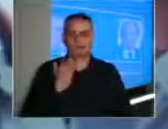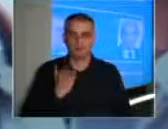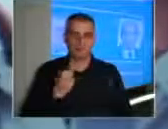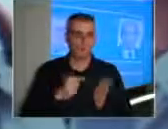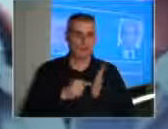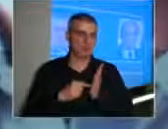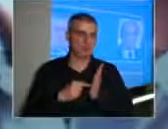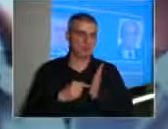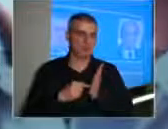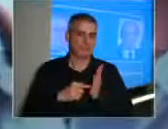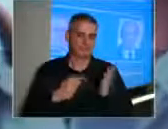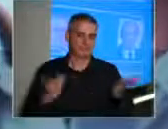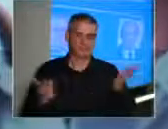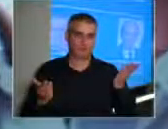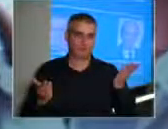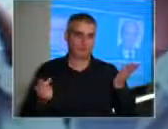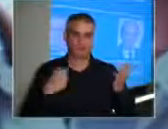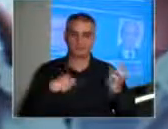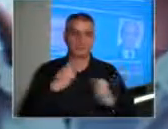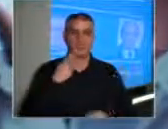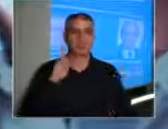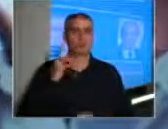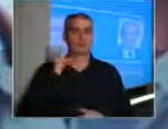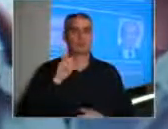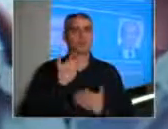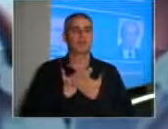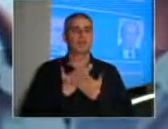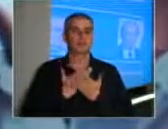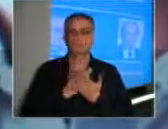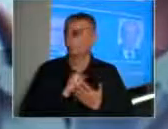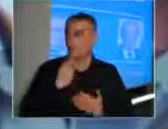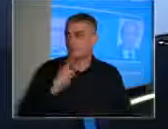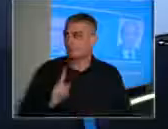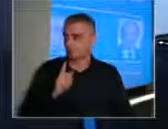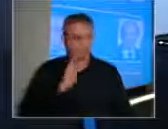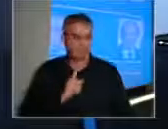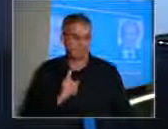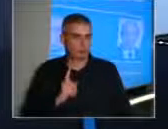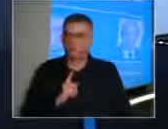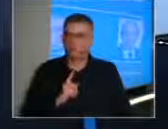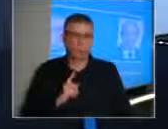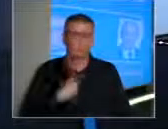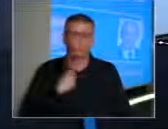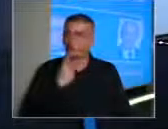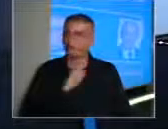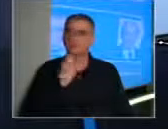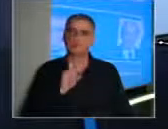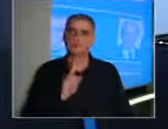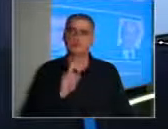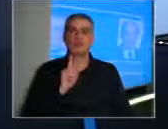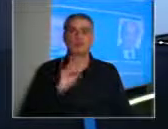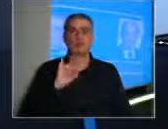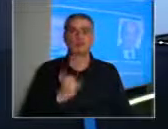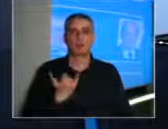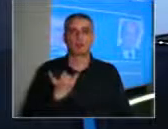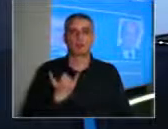ולכן אנחנו לא מתחייבים מראש למי ממליצים. אנחנו רק אומרים... לא מתחייבים? אנחנו לא אמרנו שאנחנו מתחייבים, אבל אנחנו